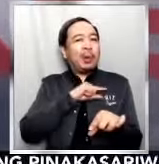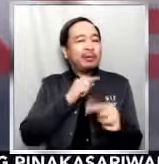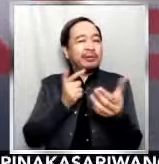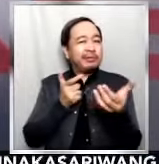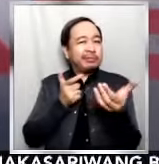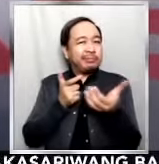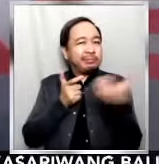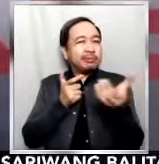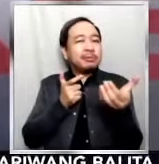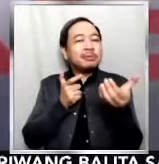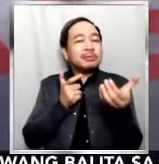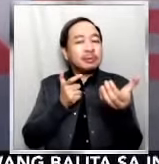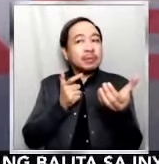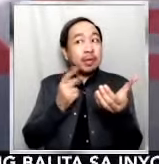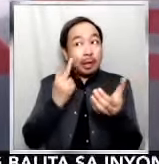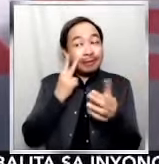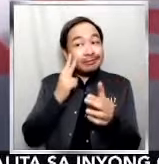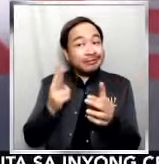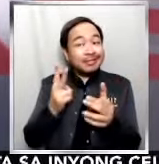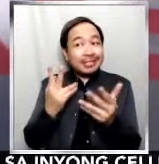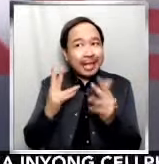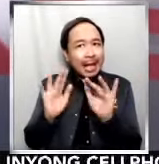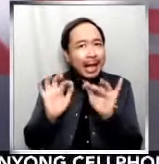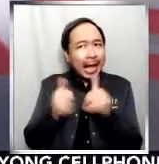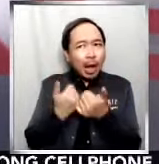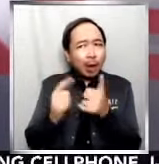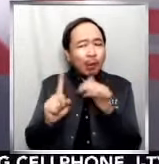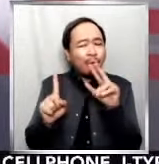natunton sa social media na doon din